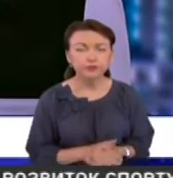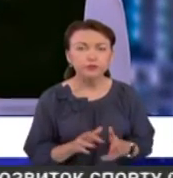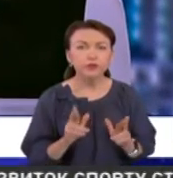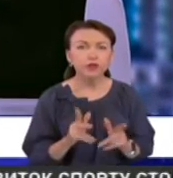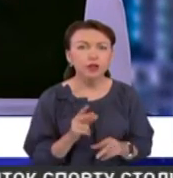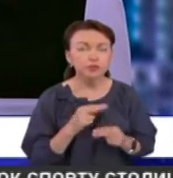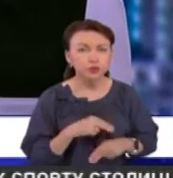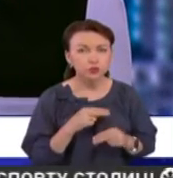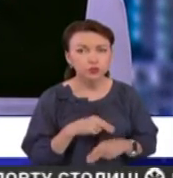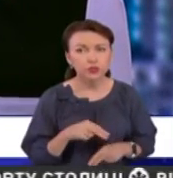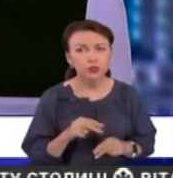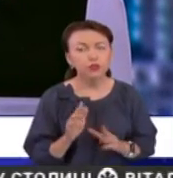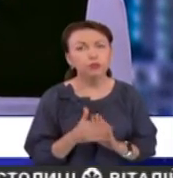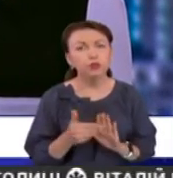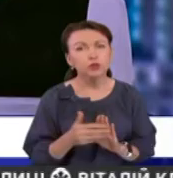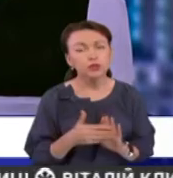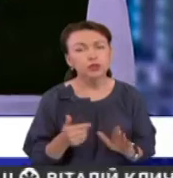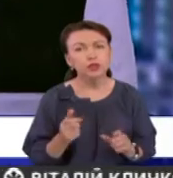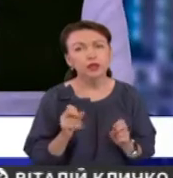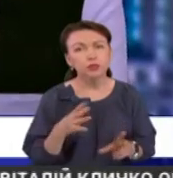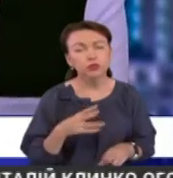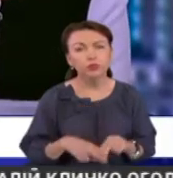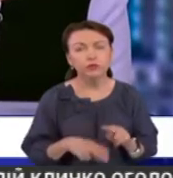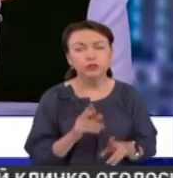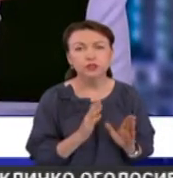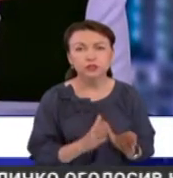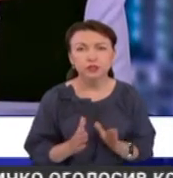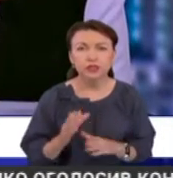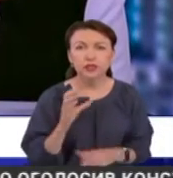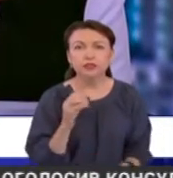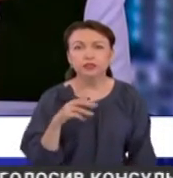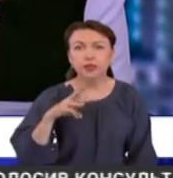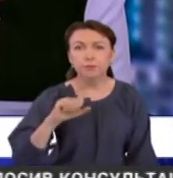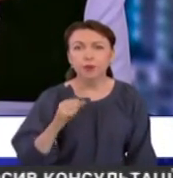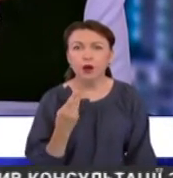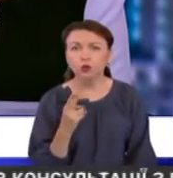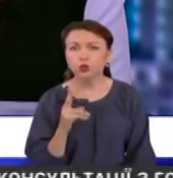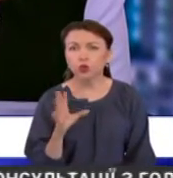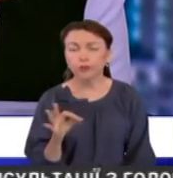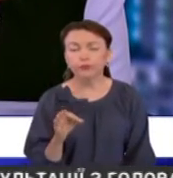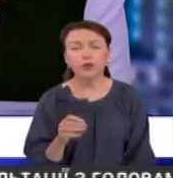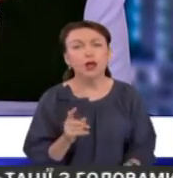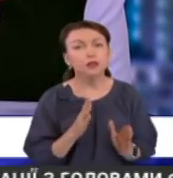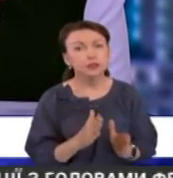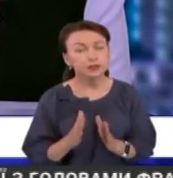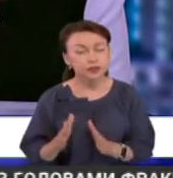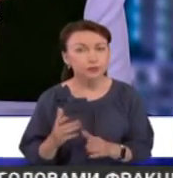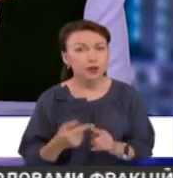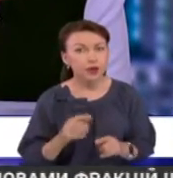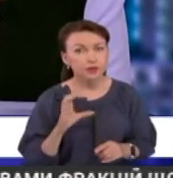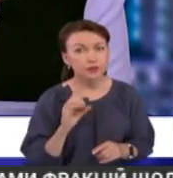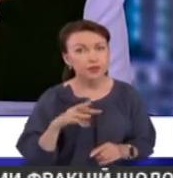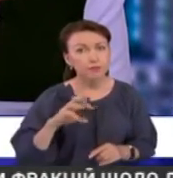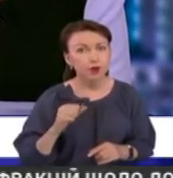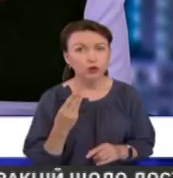медицина сьогодні? Покликана працювати, як була побудована система Семашка, про яку ми всі говоримо. Система Семашка, вона